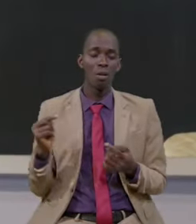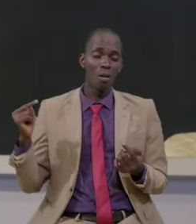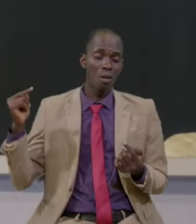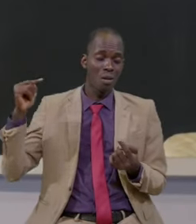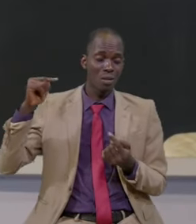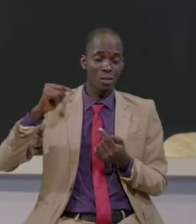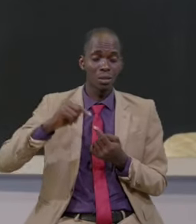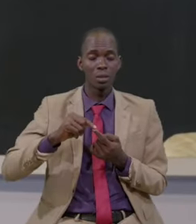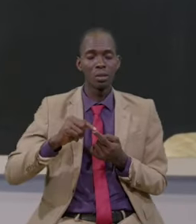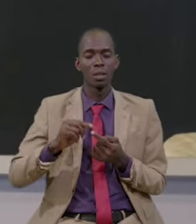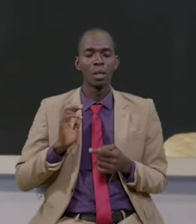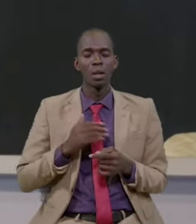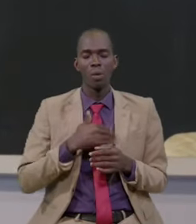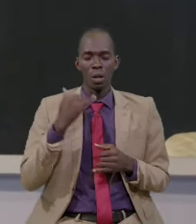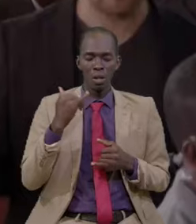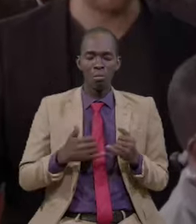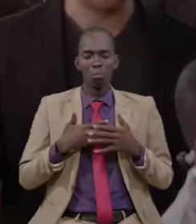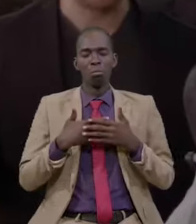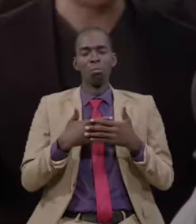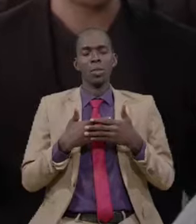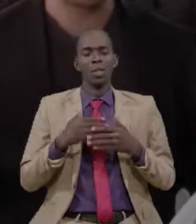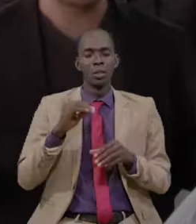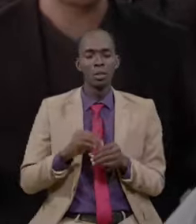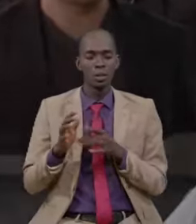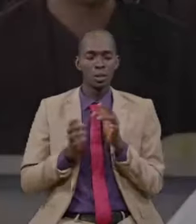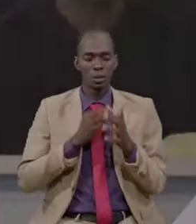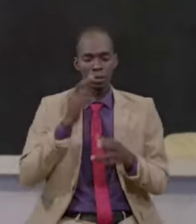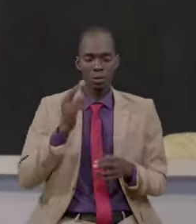jusqu'à notre dernier souffle au nom de Jésus.